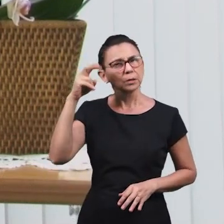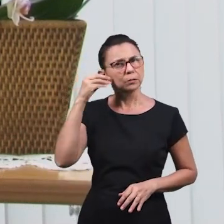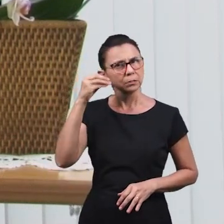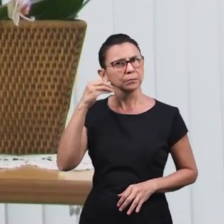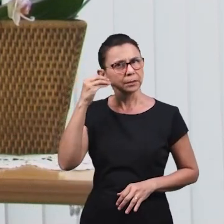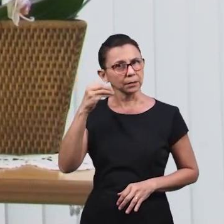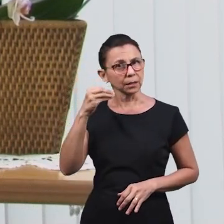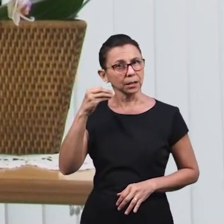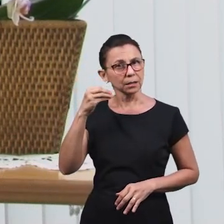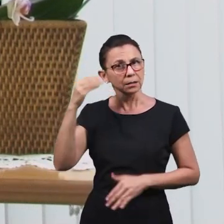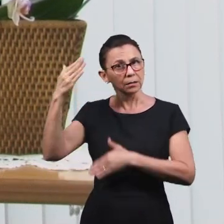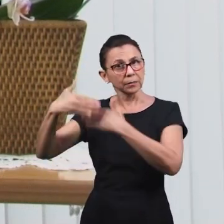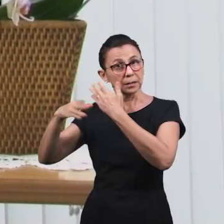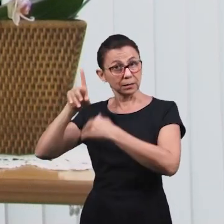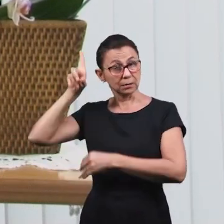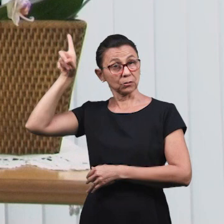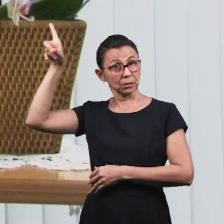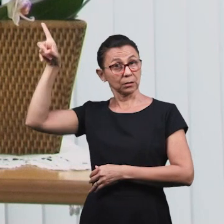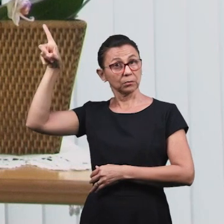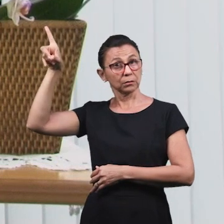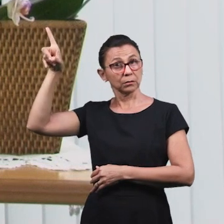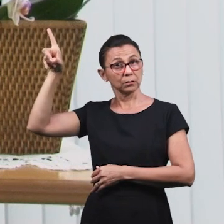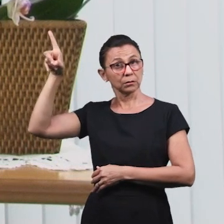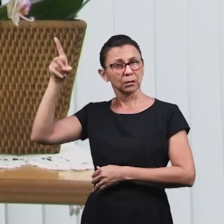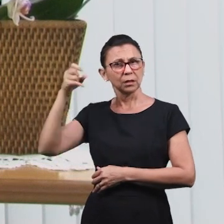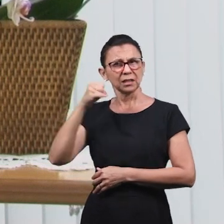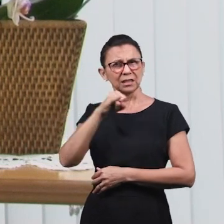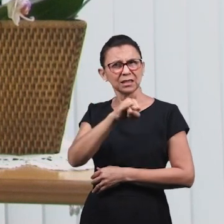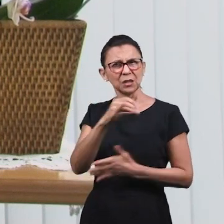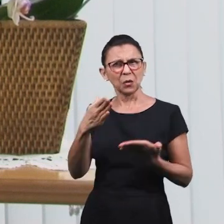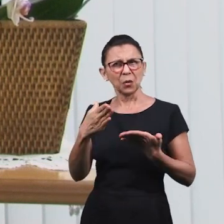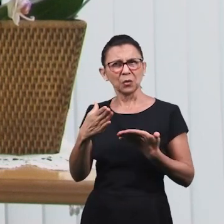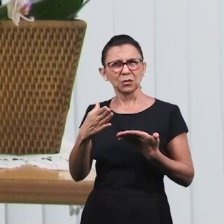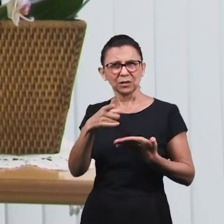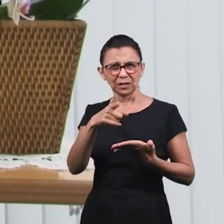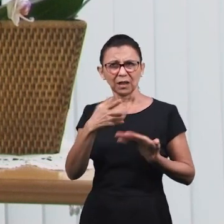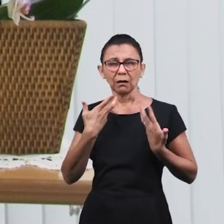toi, rappelle-toi de tes expériences.